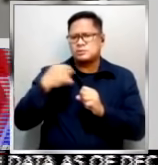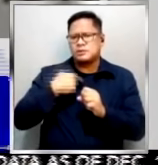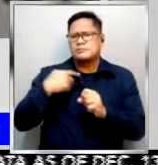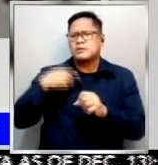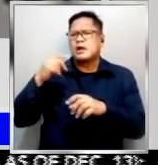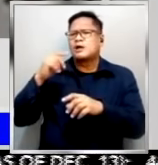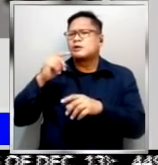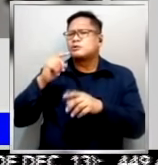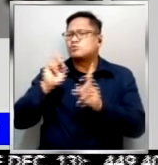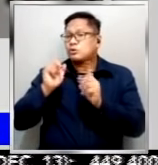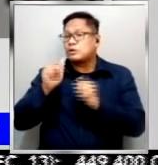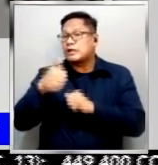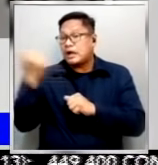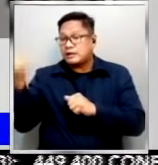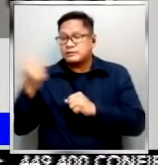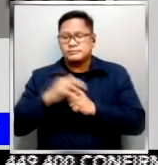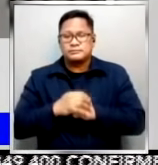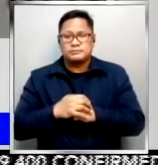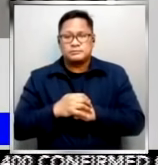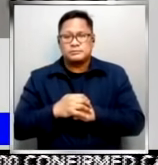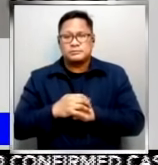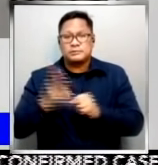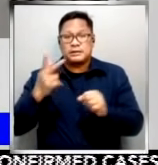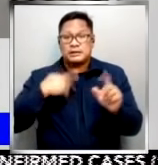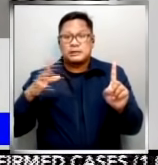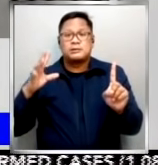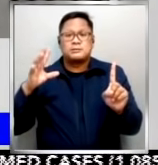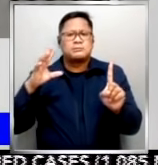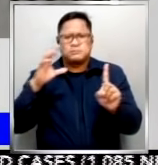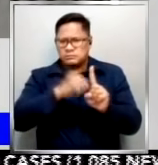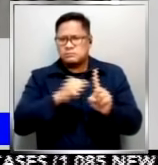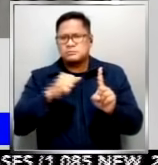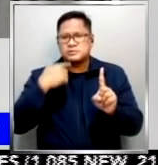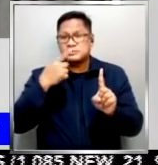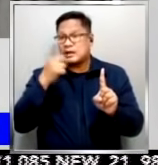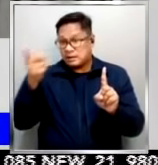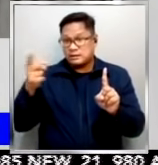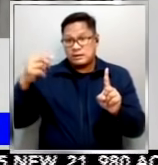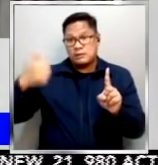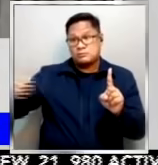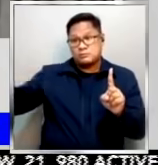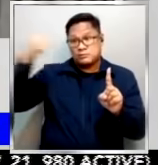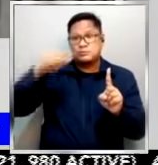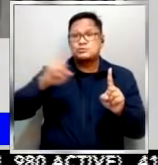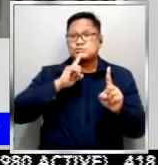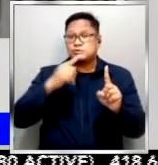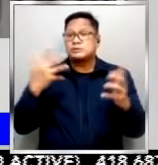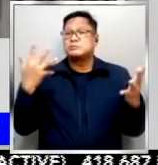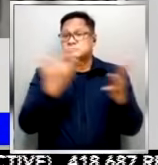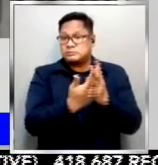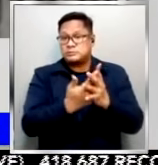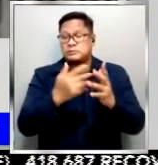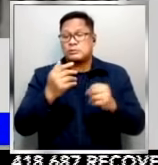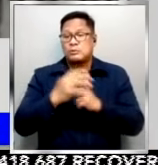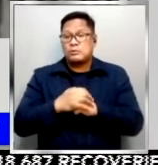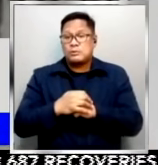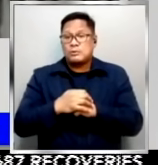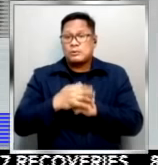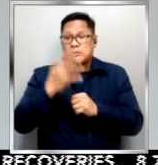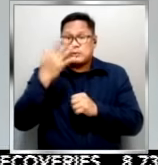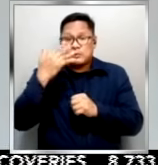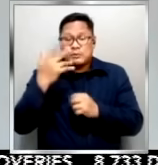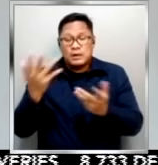ng kasama, pinahuli lagi daw ng amo, pinakulong. Binalak ako ng kasama niya sir kasi baka daw masabit pa daw doon